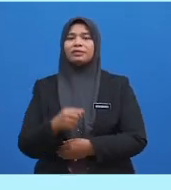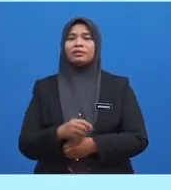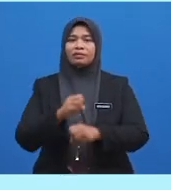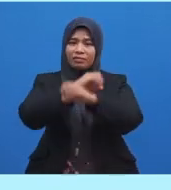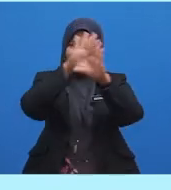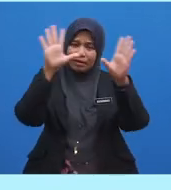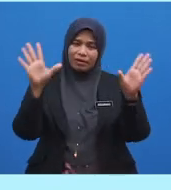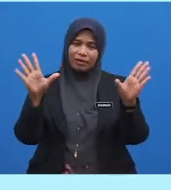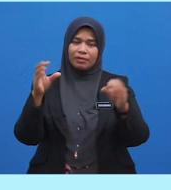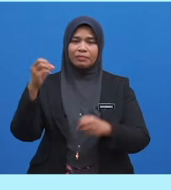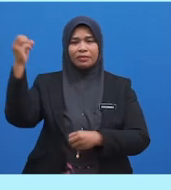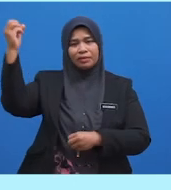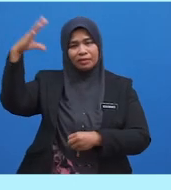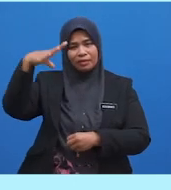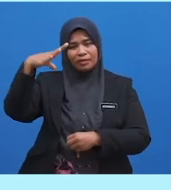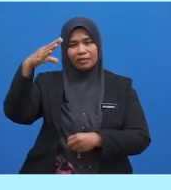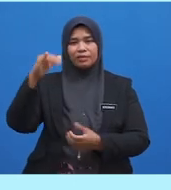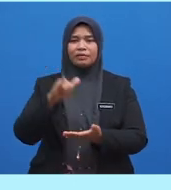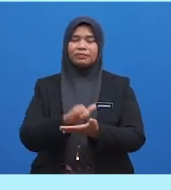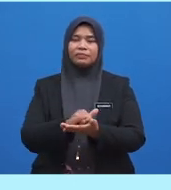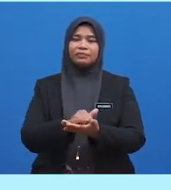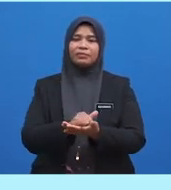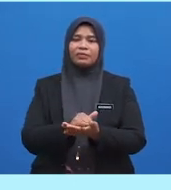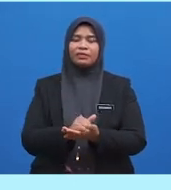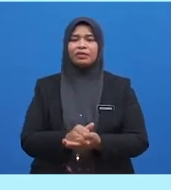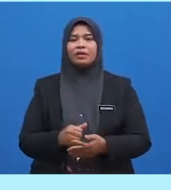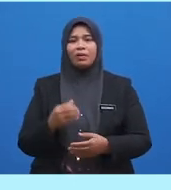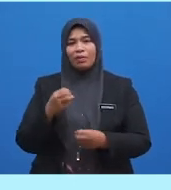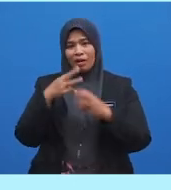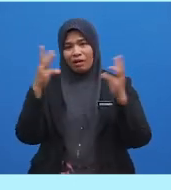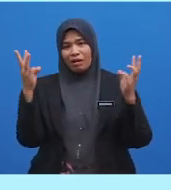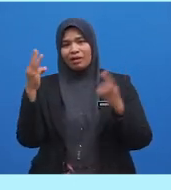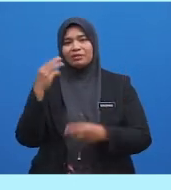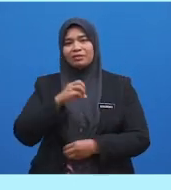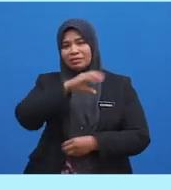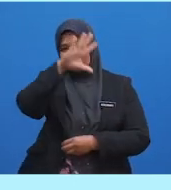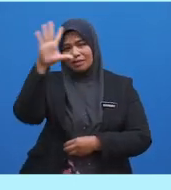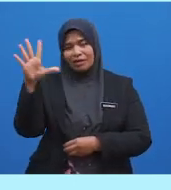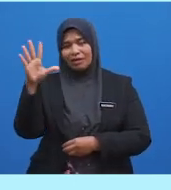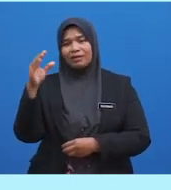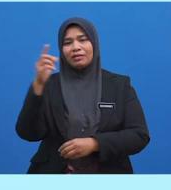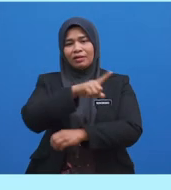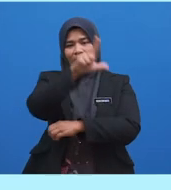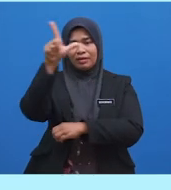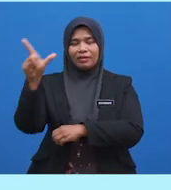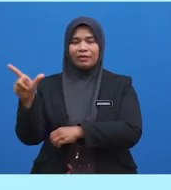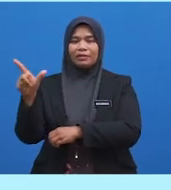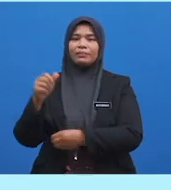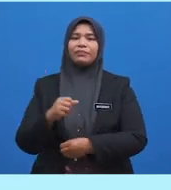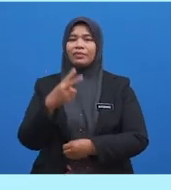nyerangnya pancaran matahari itu wah cerahnya langit nampak